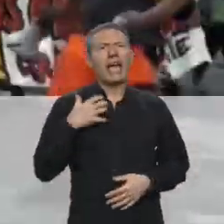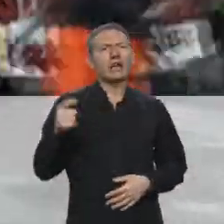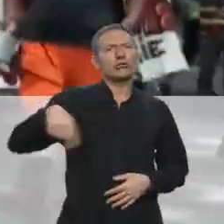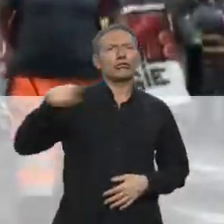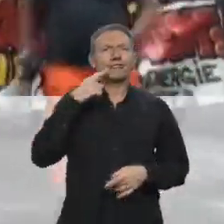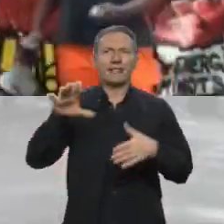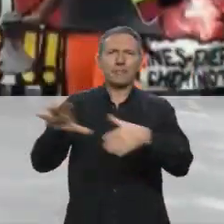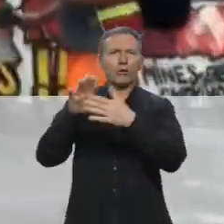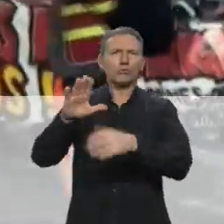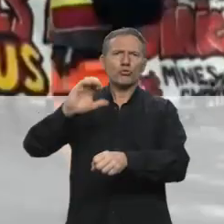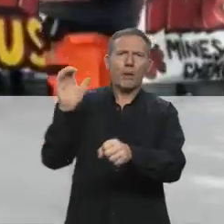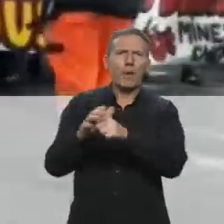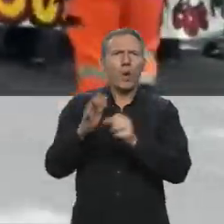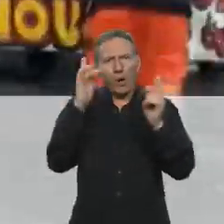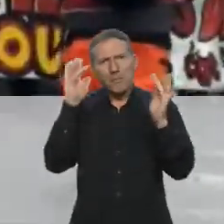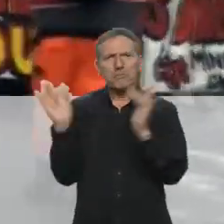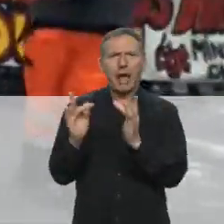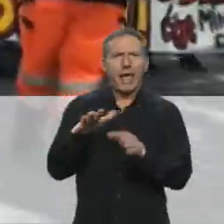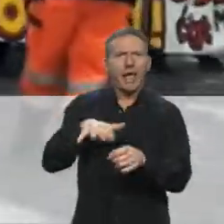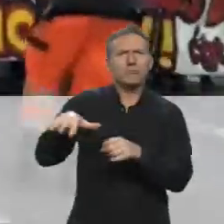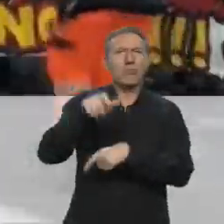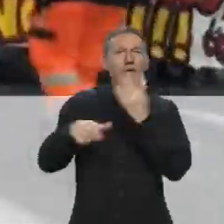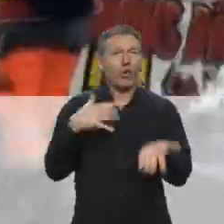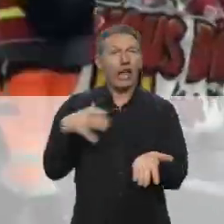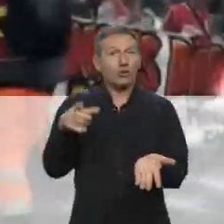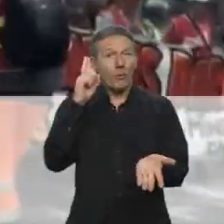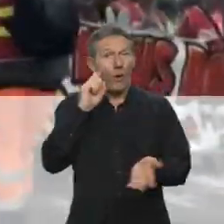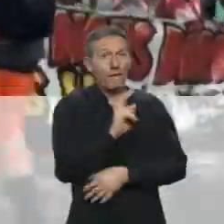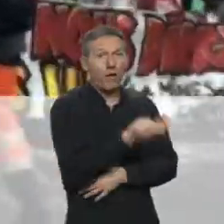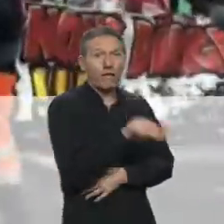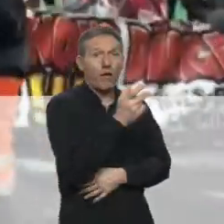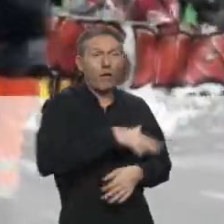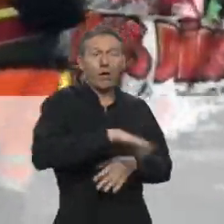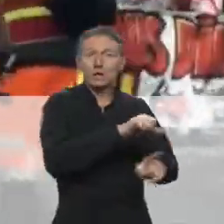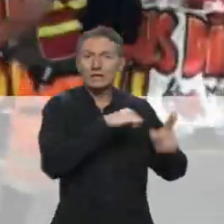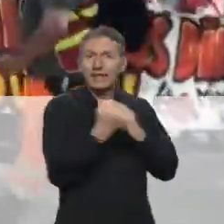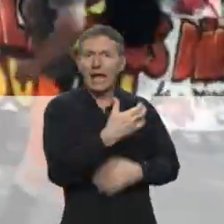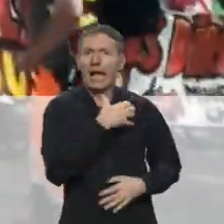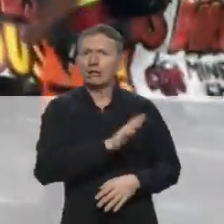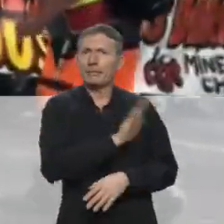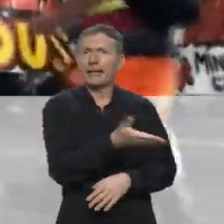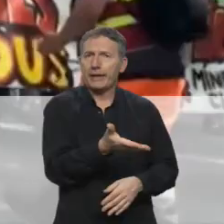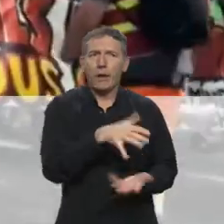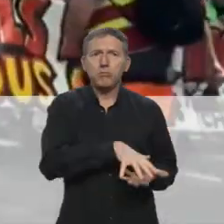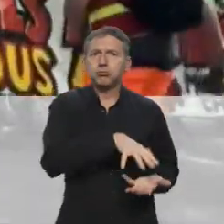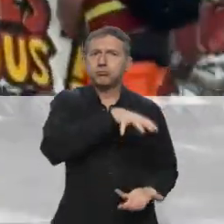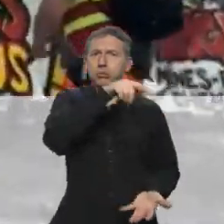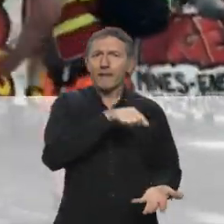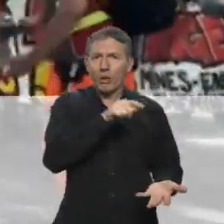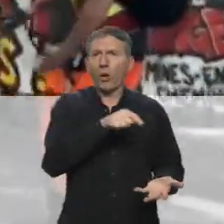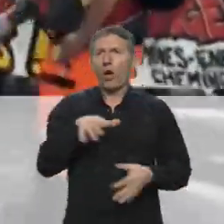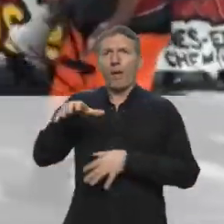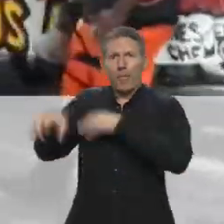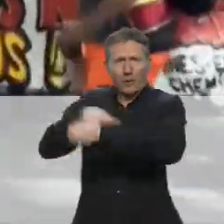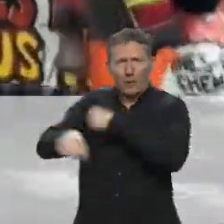riches qu'on nous présente comme des champions, des gens plus malins que les autres, ne sont riches que parce qu'ils volent la richesse de la société. Ces